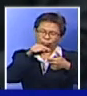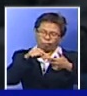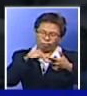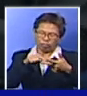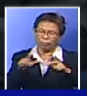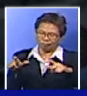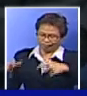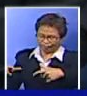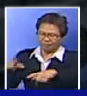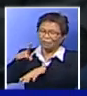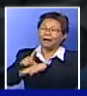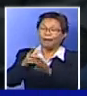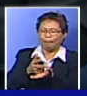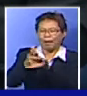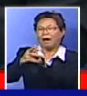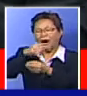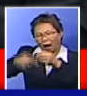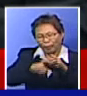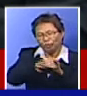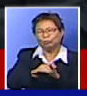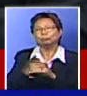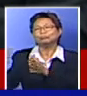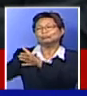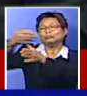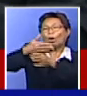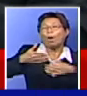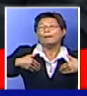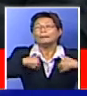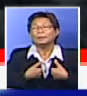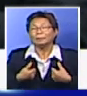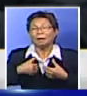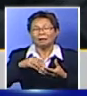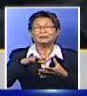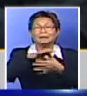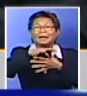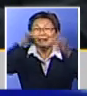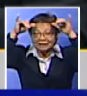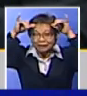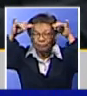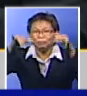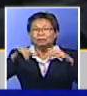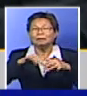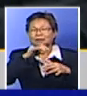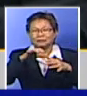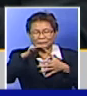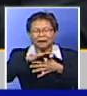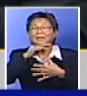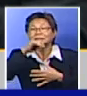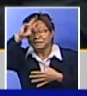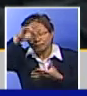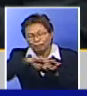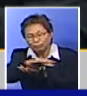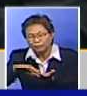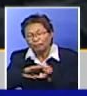pelabuhan untuk hal yang berkaitan pencerobohan binatang daging yang dicampur dengan binatang yang tidak halal dan